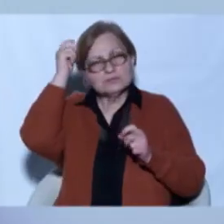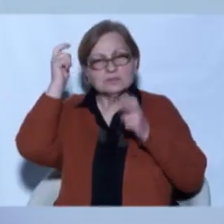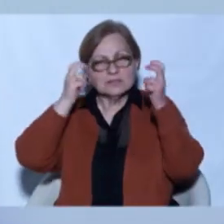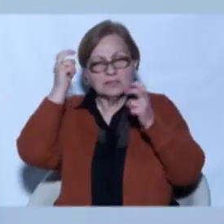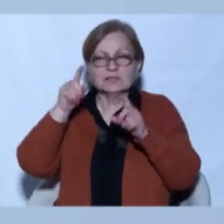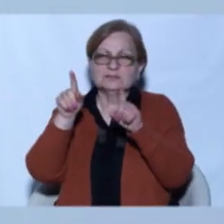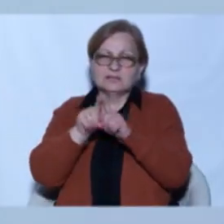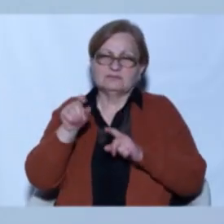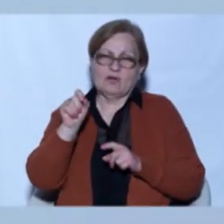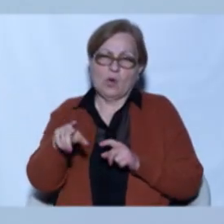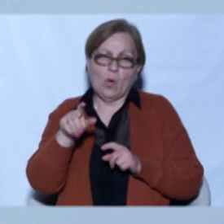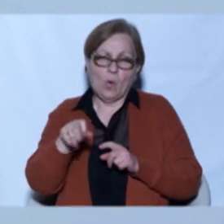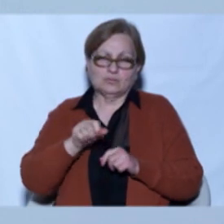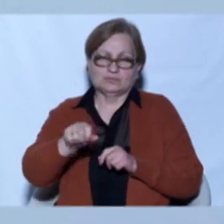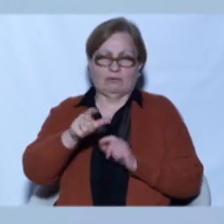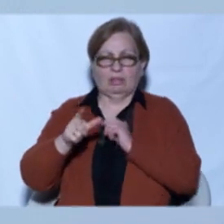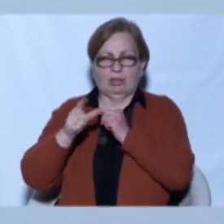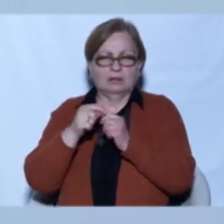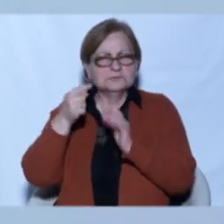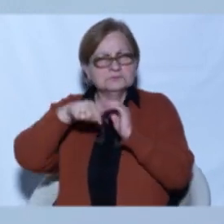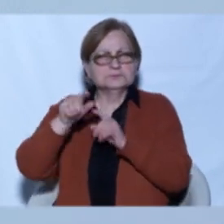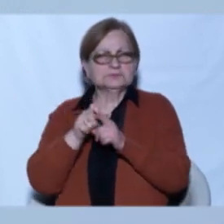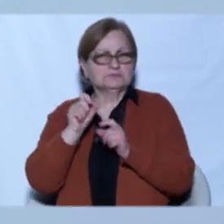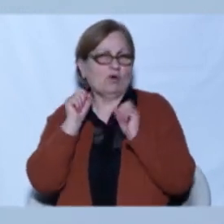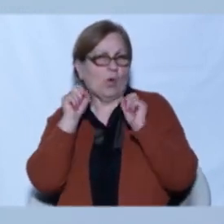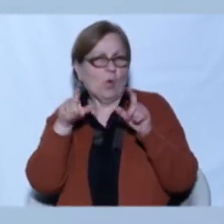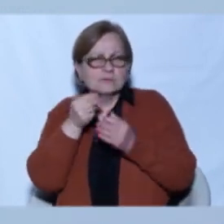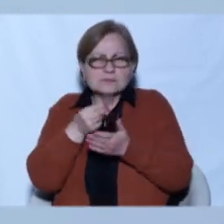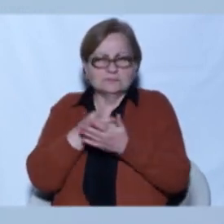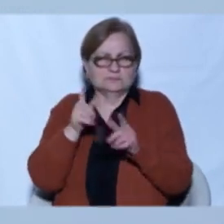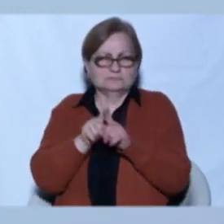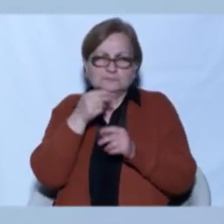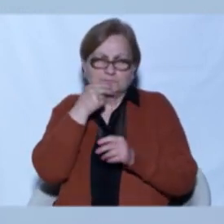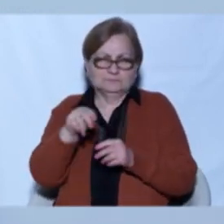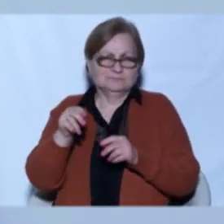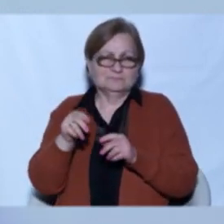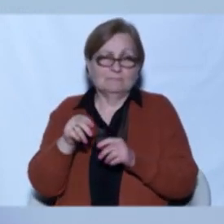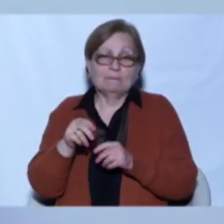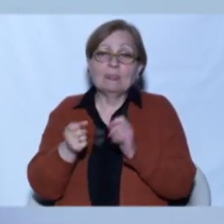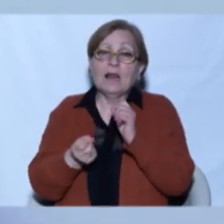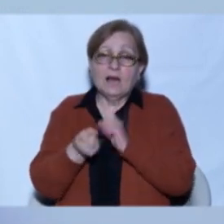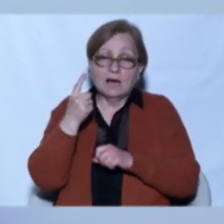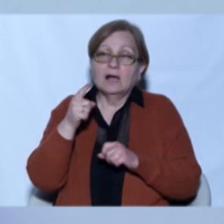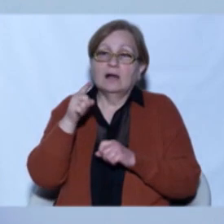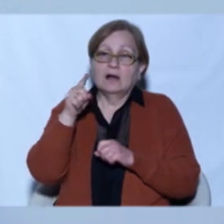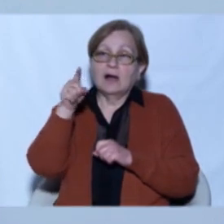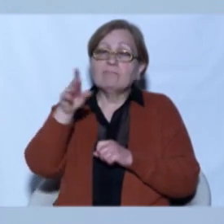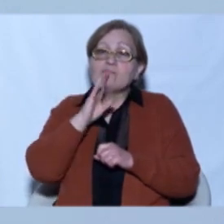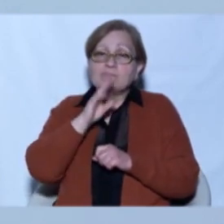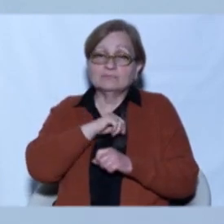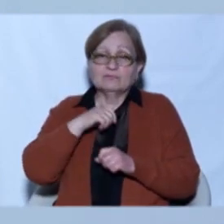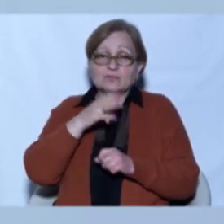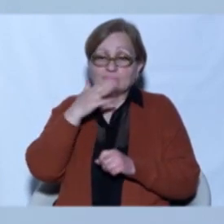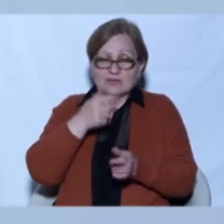ოქროს აკვანში წევს. ეს რაღაც განსაკუთრებულზე მიანიშნებს. ერთხელ ჭას, ან ჭიდან წყალი ამოიღო,